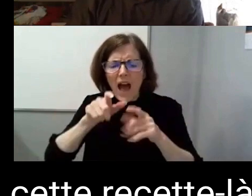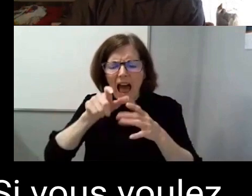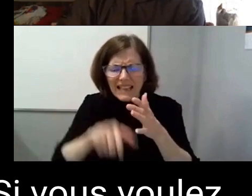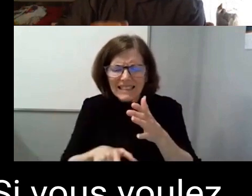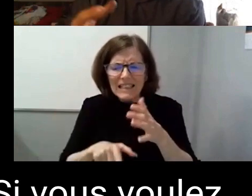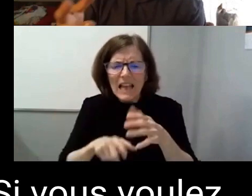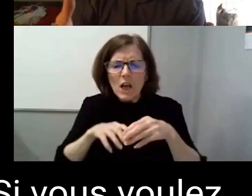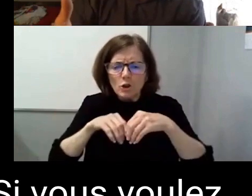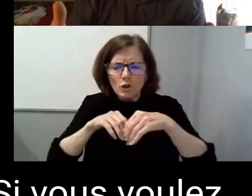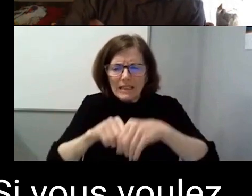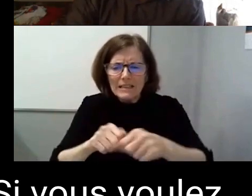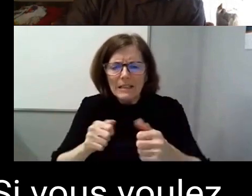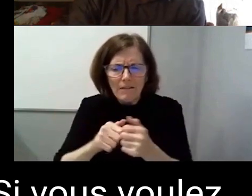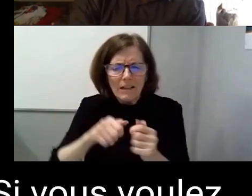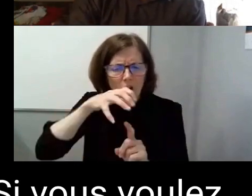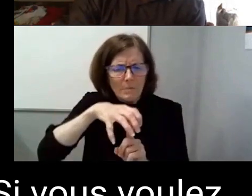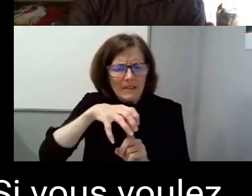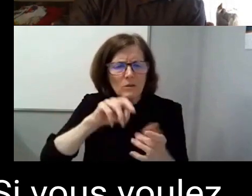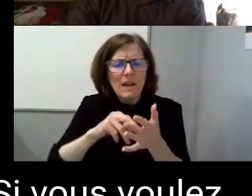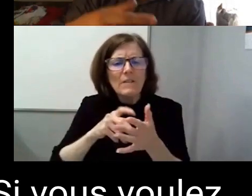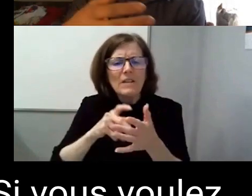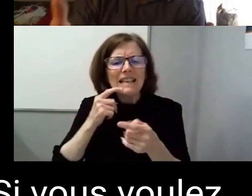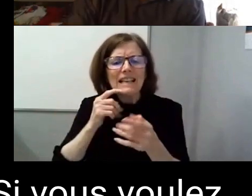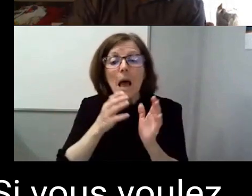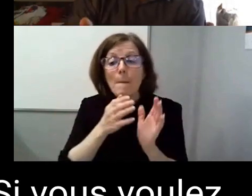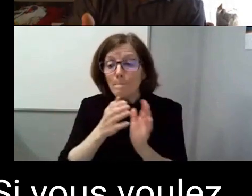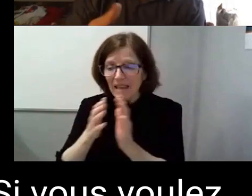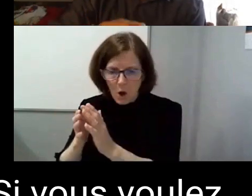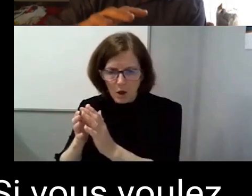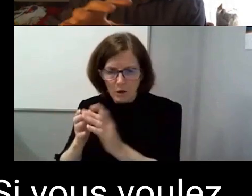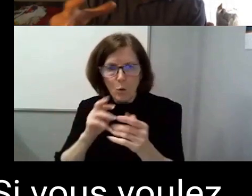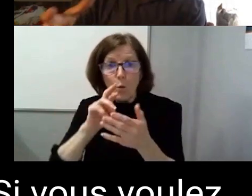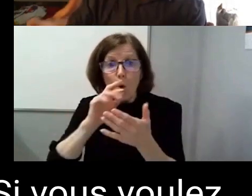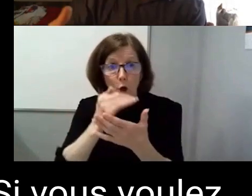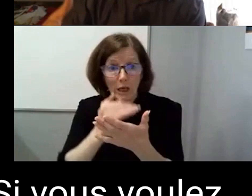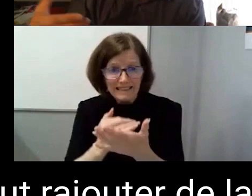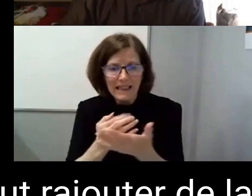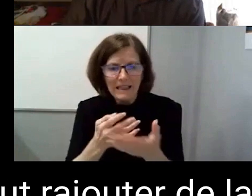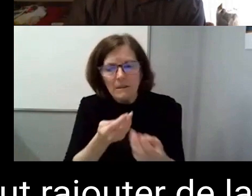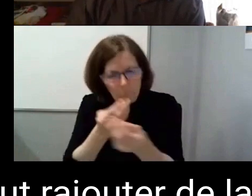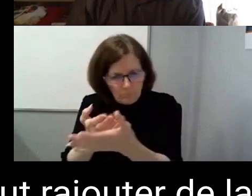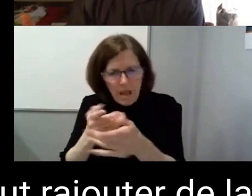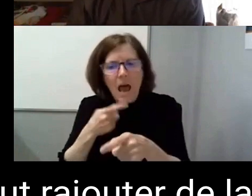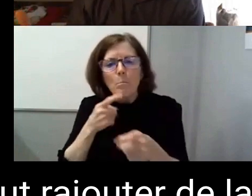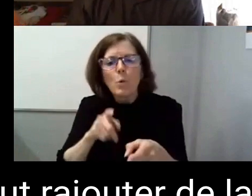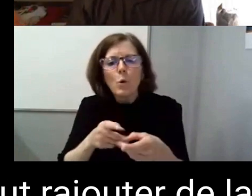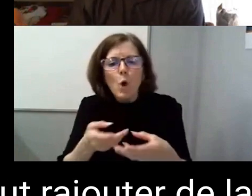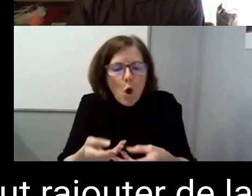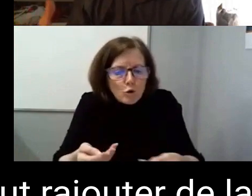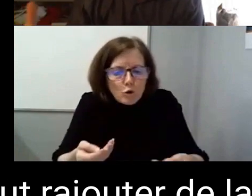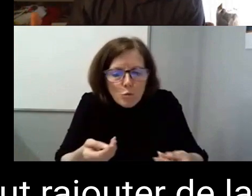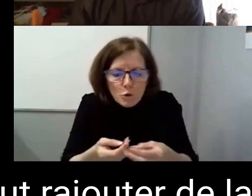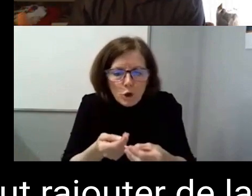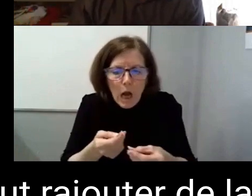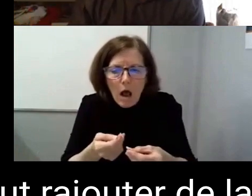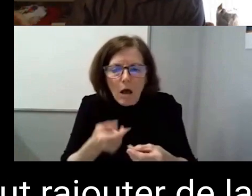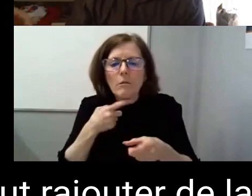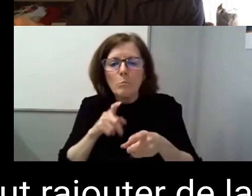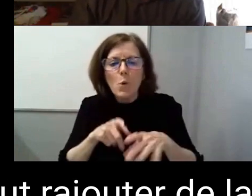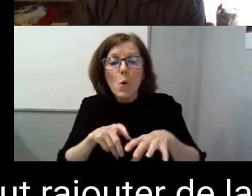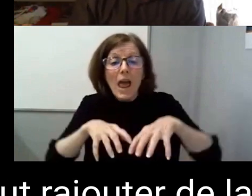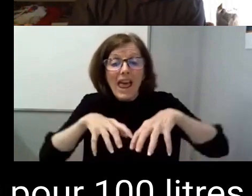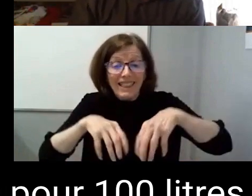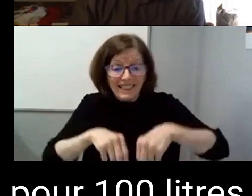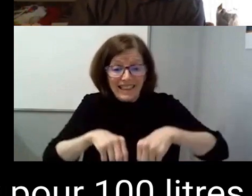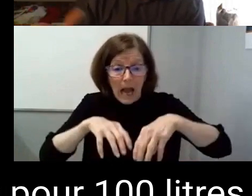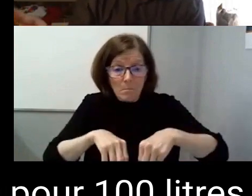recette-là, cette méthode-là de tremper les substrats. Si vous voulez ajouter à votre agir, là, dans ce moment-là, on peut